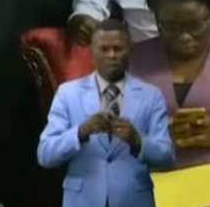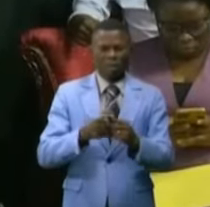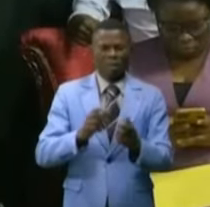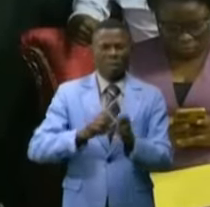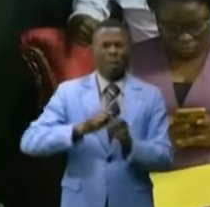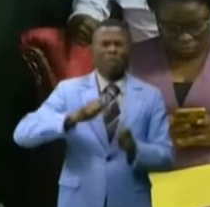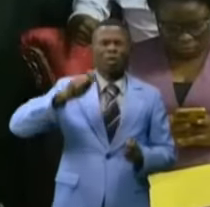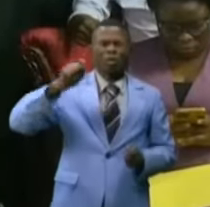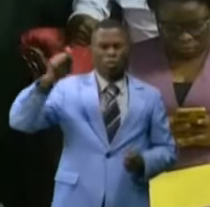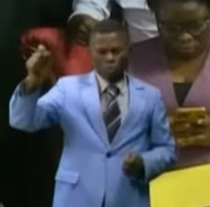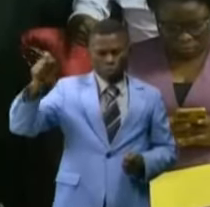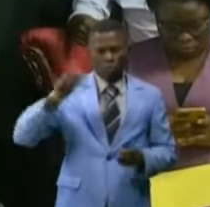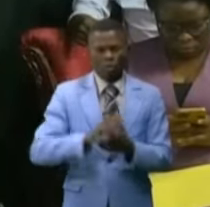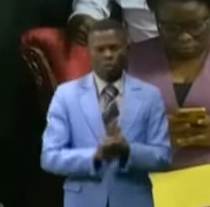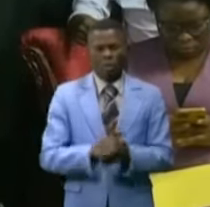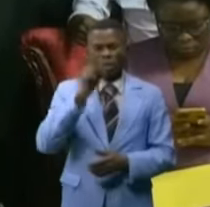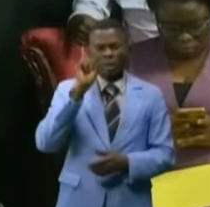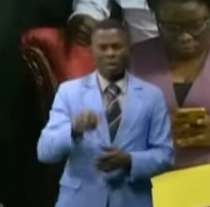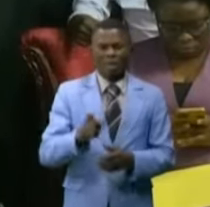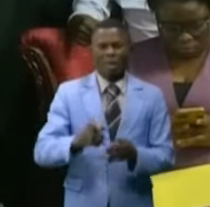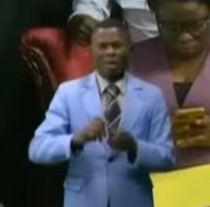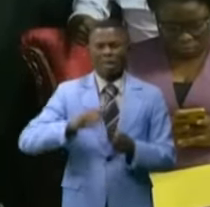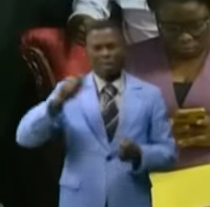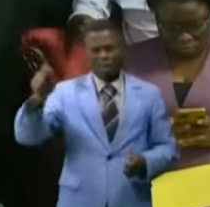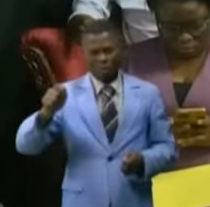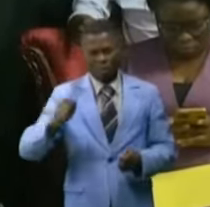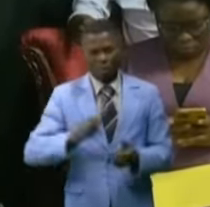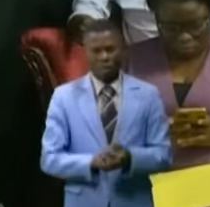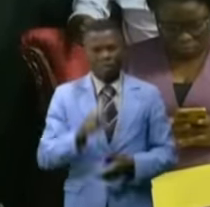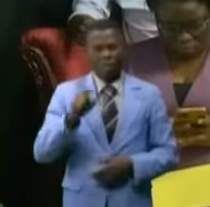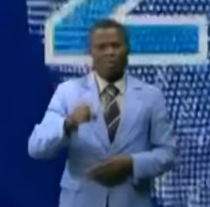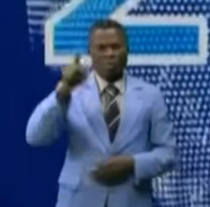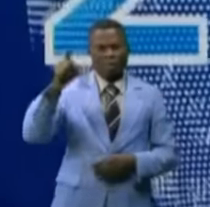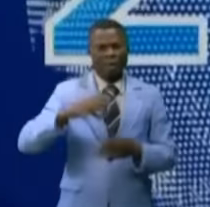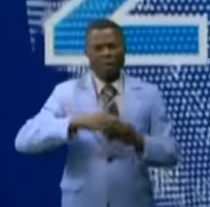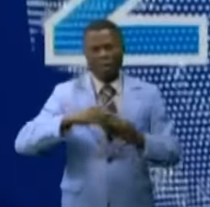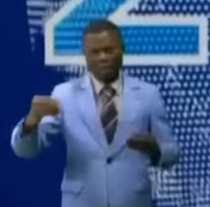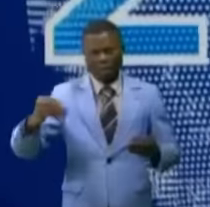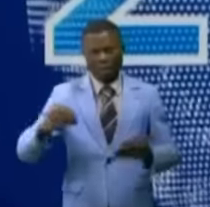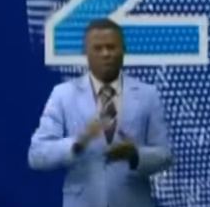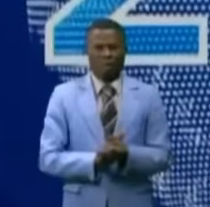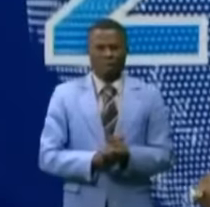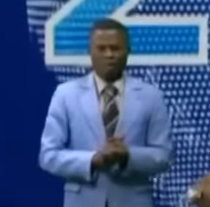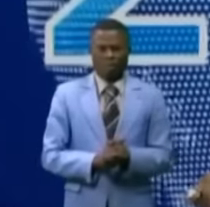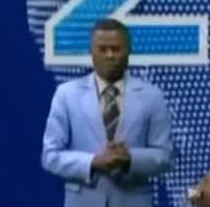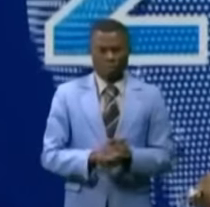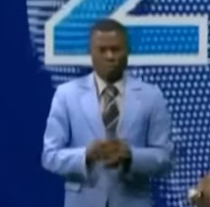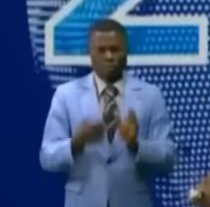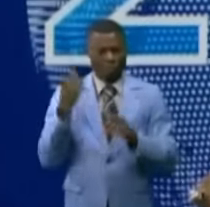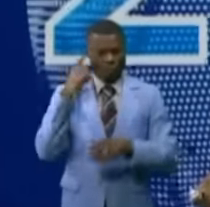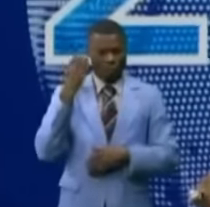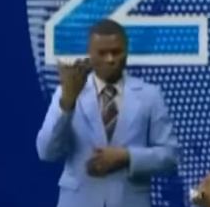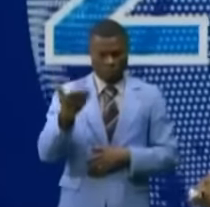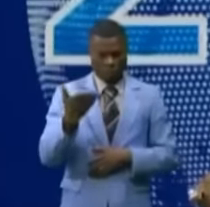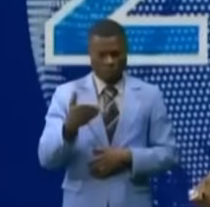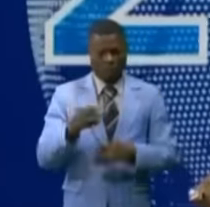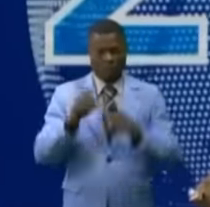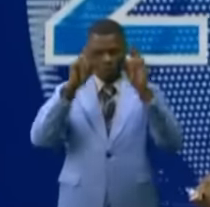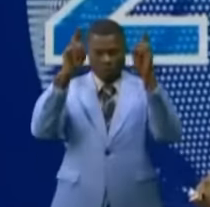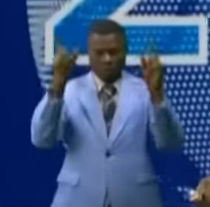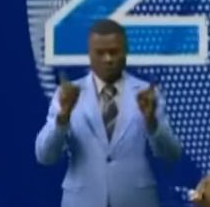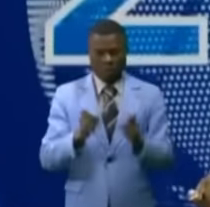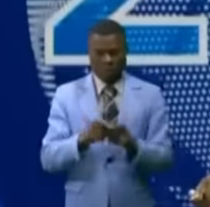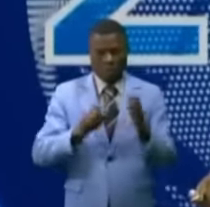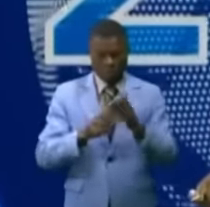distances qui vont dans des centaines de kilomètres, pour ne pas parler de milliers de kilomètres. Et vous venez de le suivre sur nos antennes. C'est